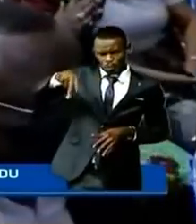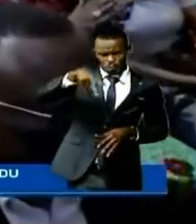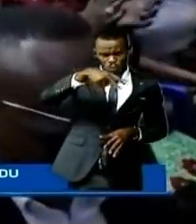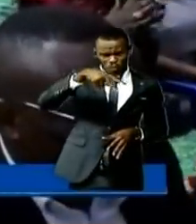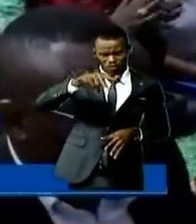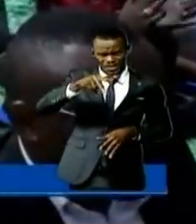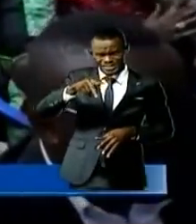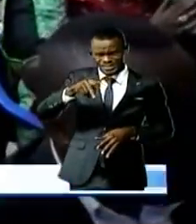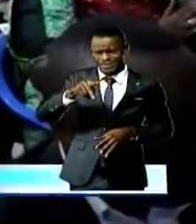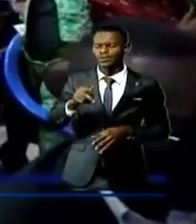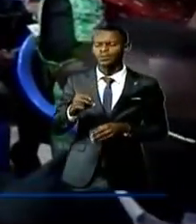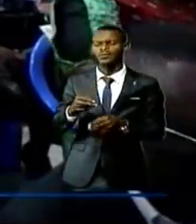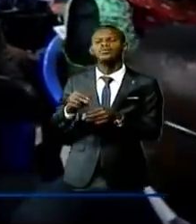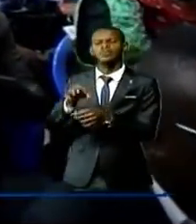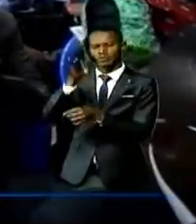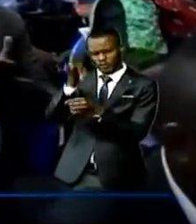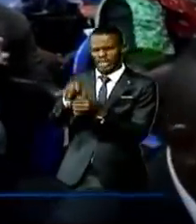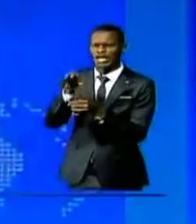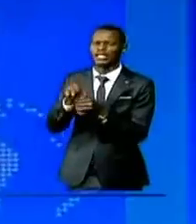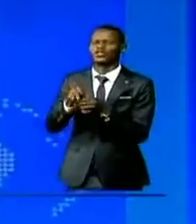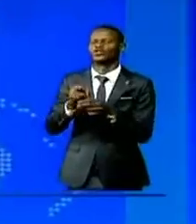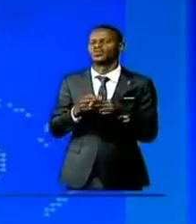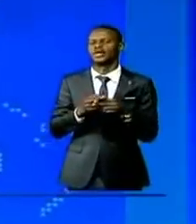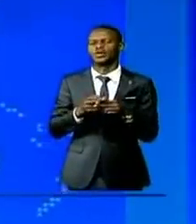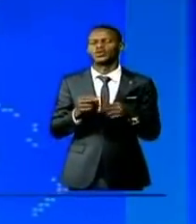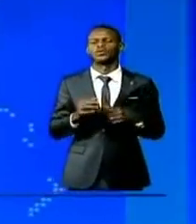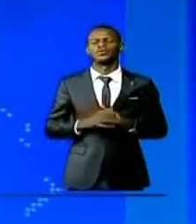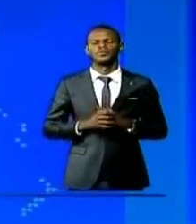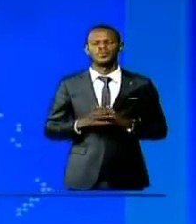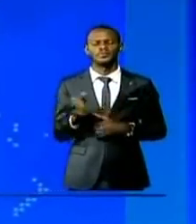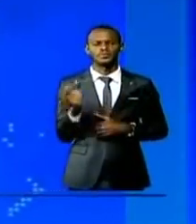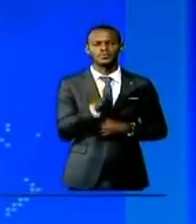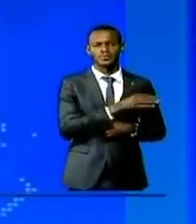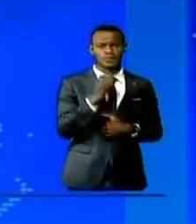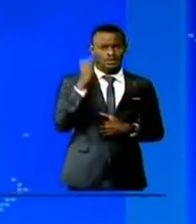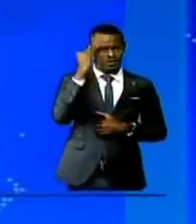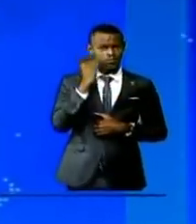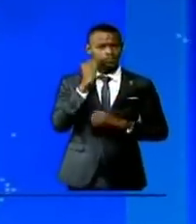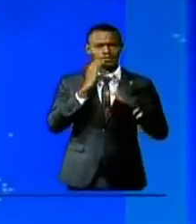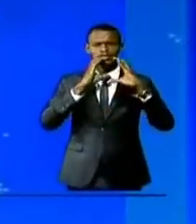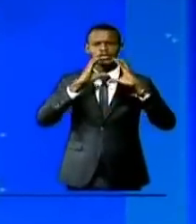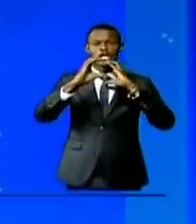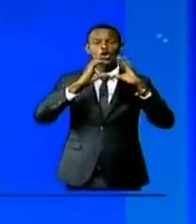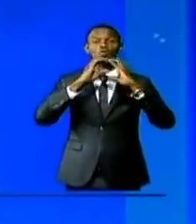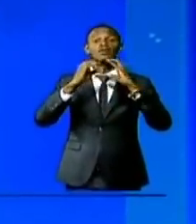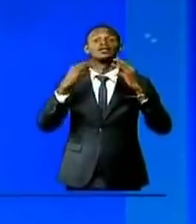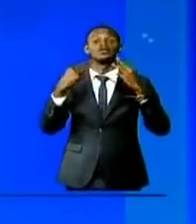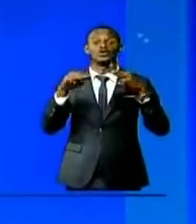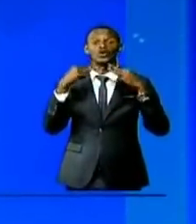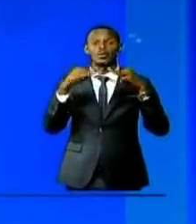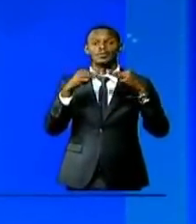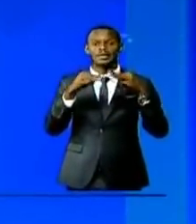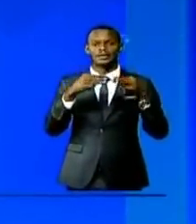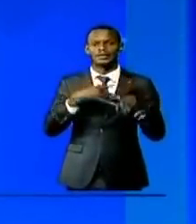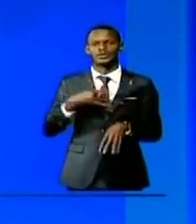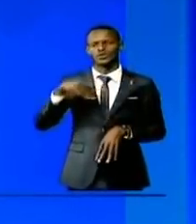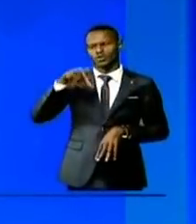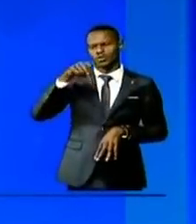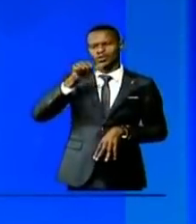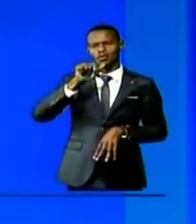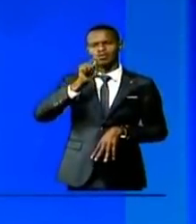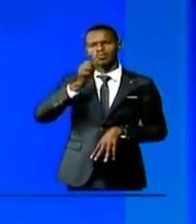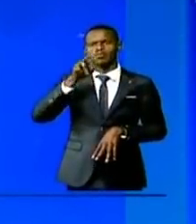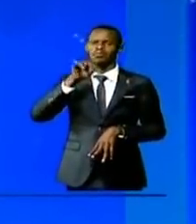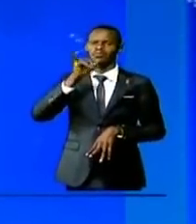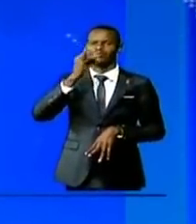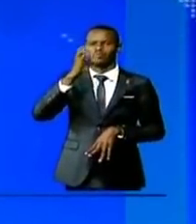après la session de mars. Le ministre de la Communication et des Médias, Patrick Muyaya-Katembwe, séjourne à